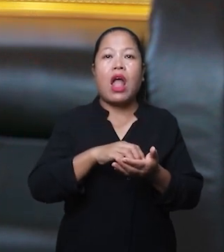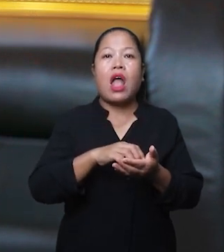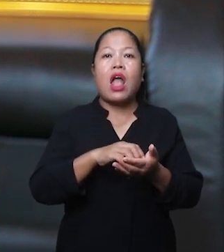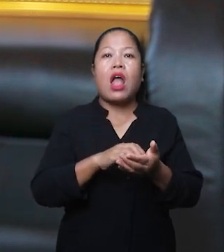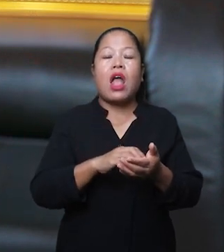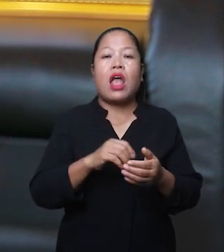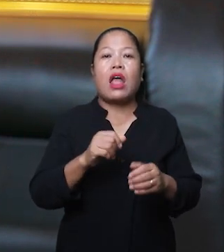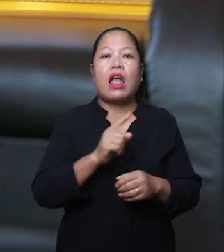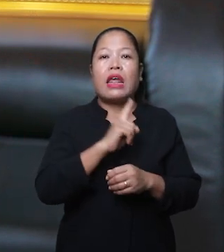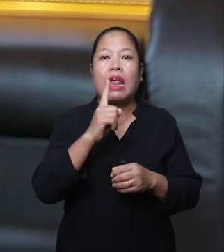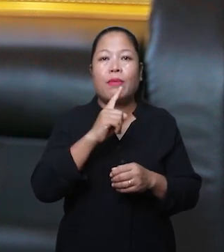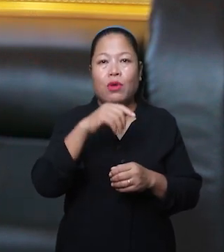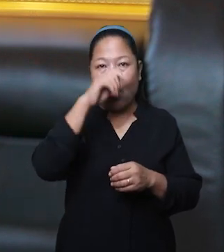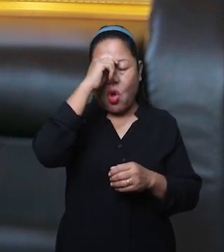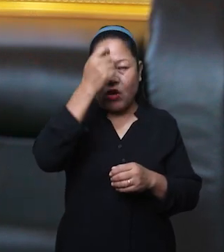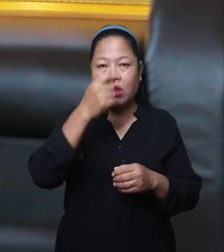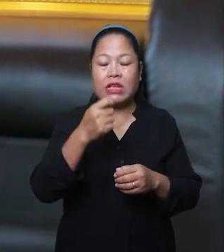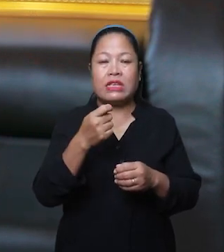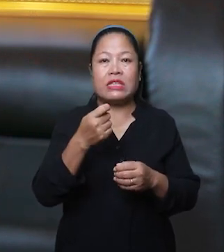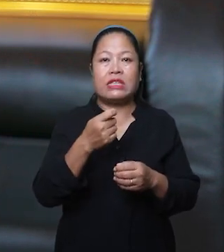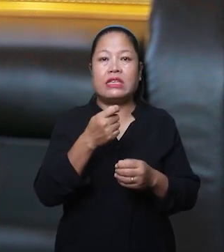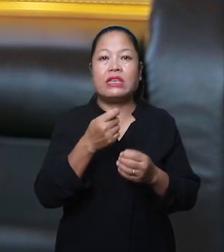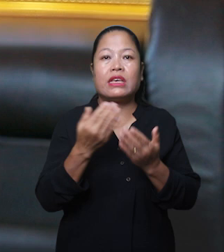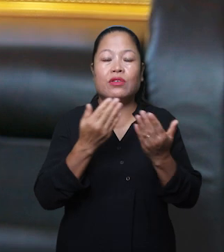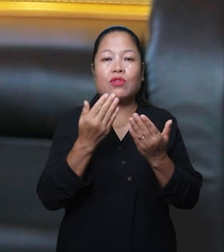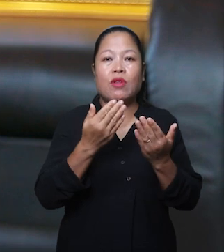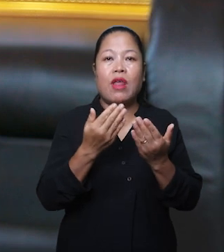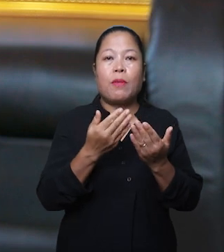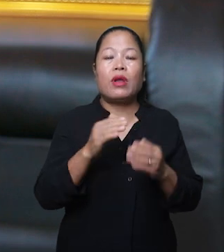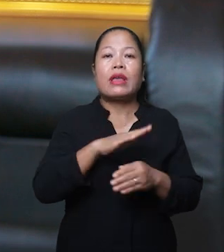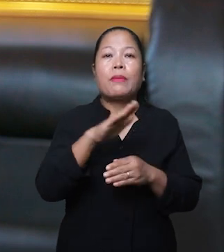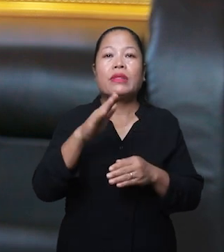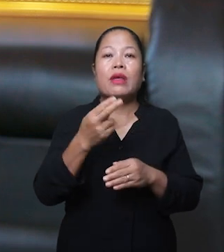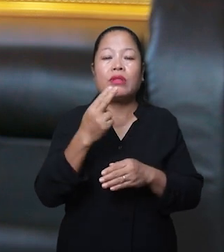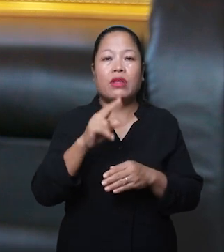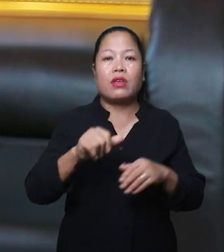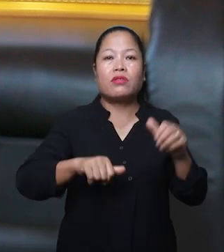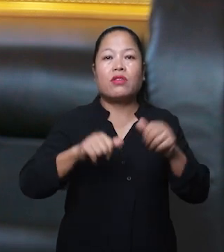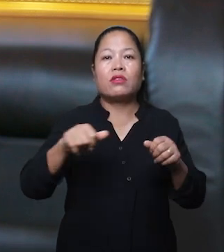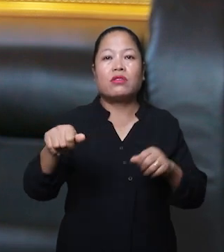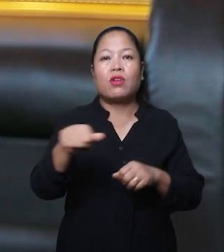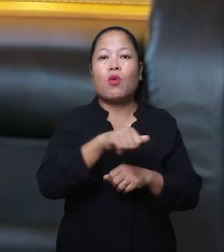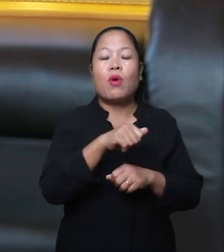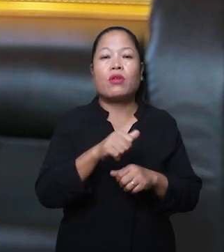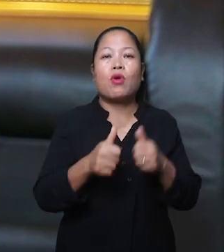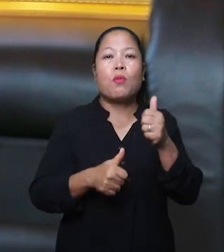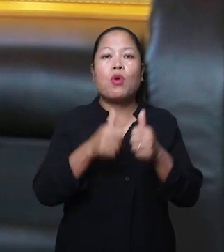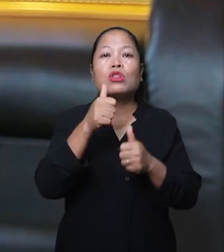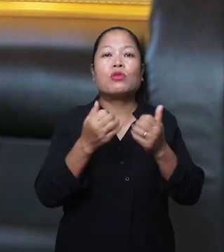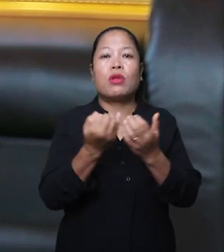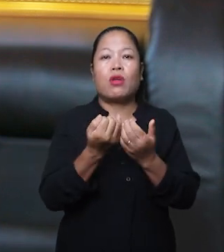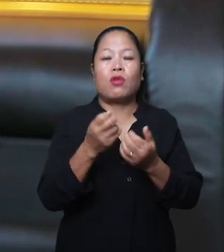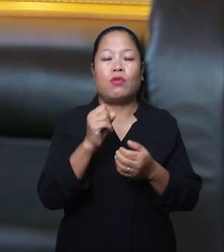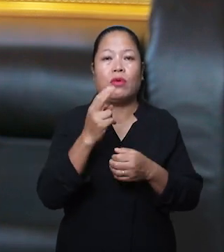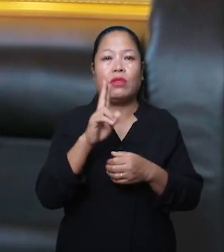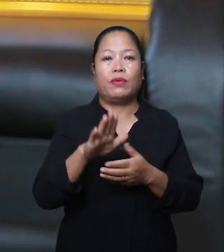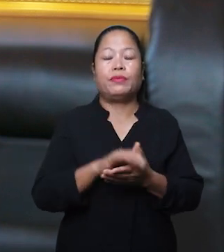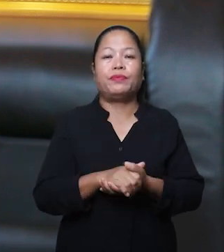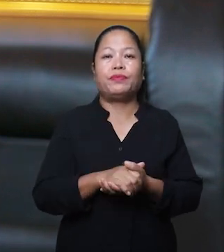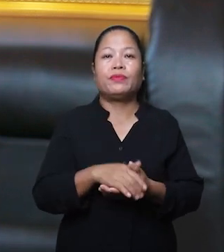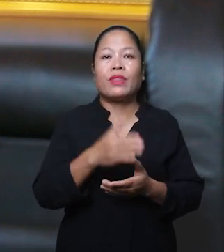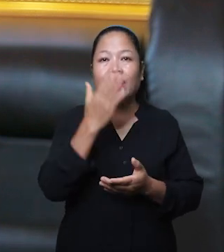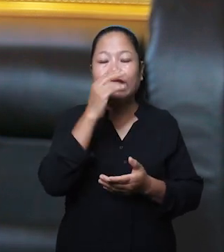टफ अङ्ग्रेजी माध्यमबाट पढाइ हुने विद्यालयबाट आएका विद्यार्थीहरू थिए, जससँग उहाँले